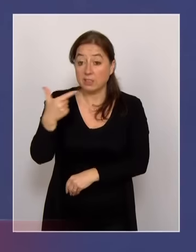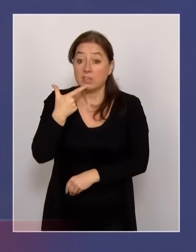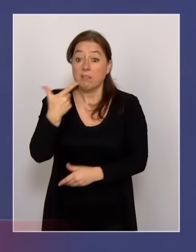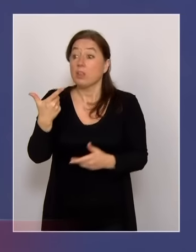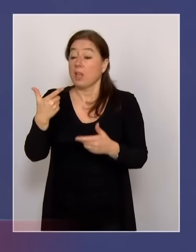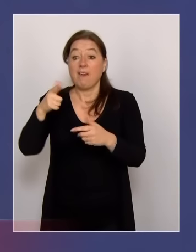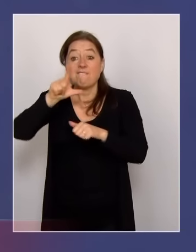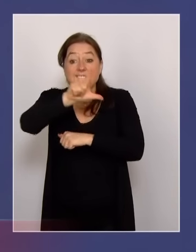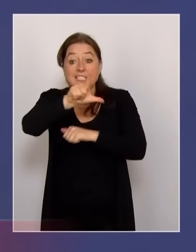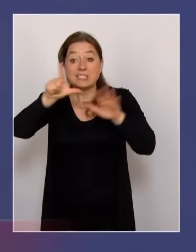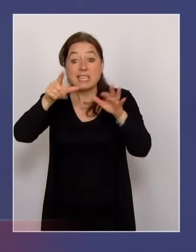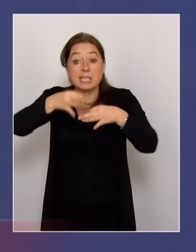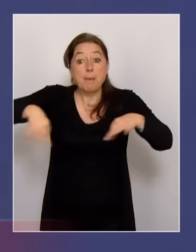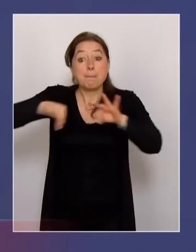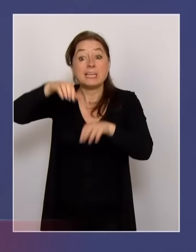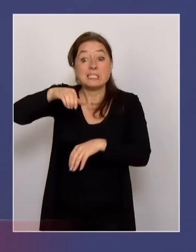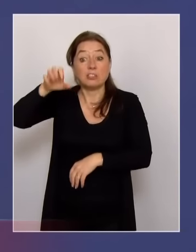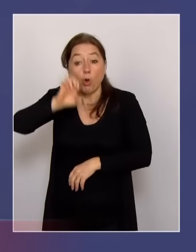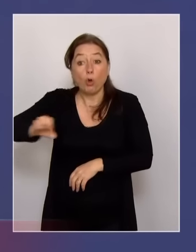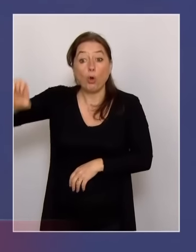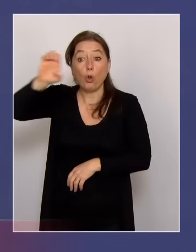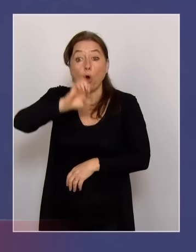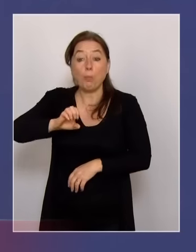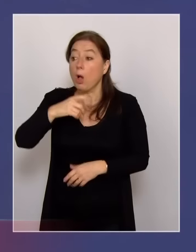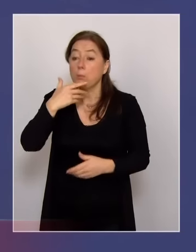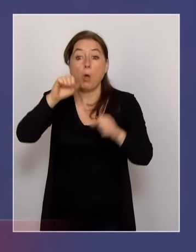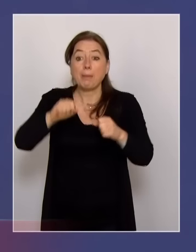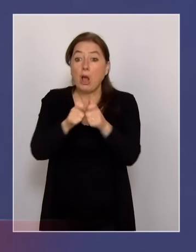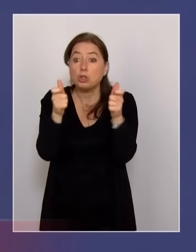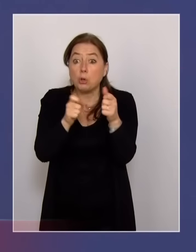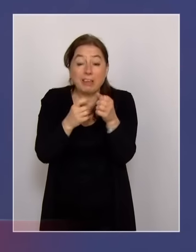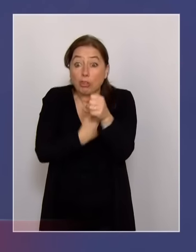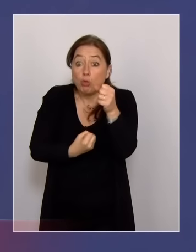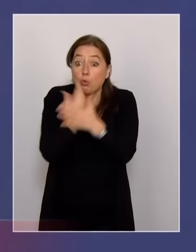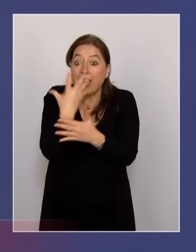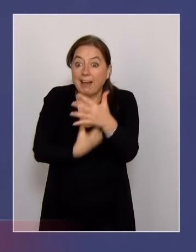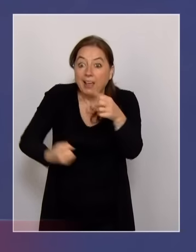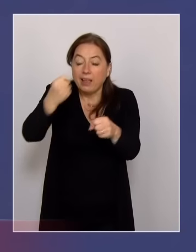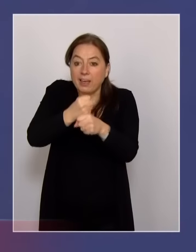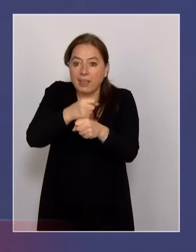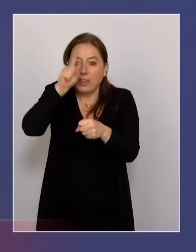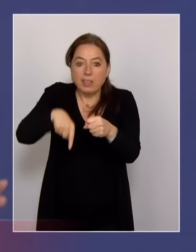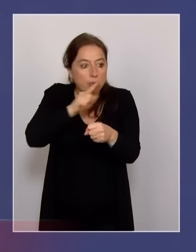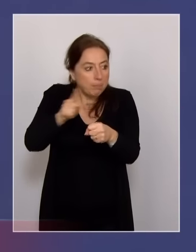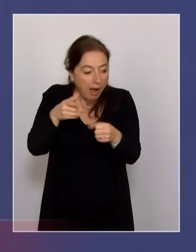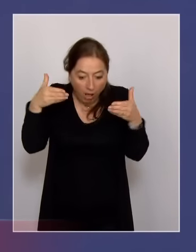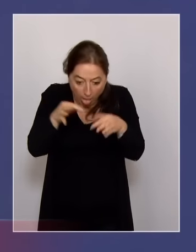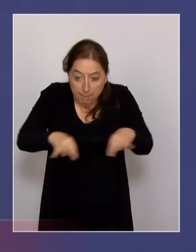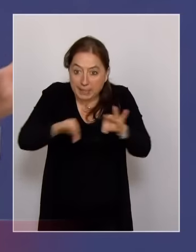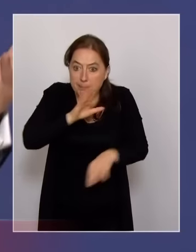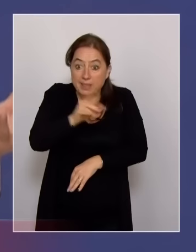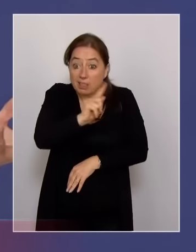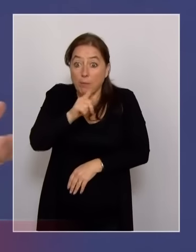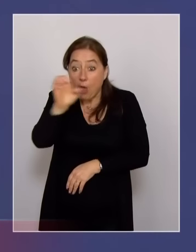pour permettre d'avoir pour nos start-up tout de suite un marché domestique qui est le marché européen parce que sinon, c'est un vrai désavantage